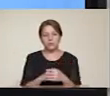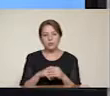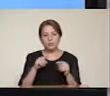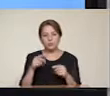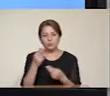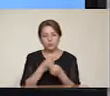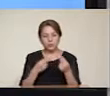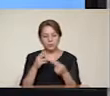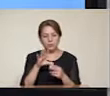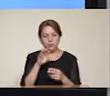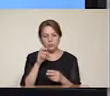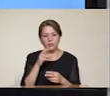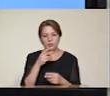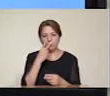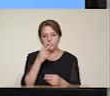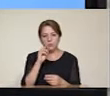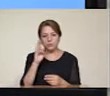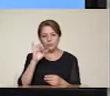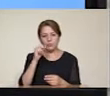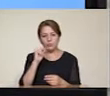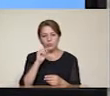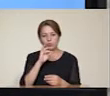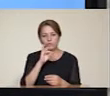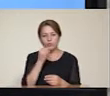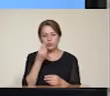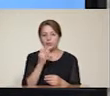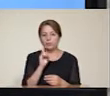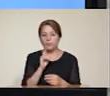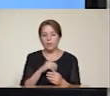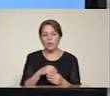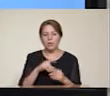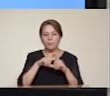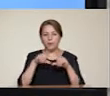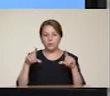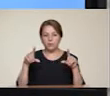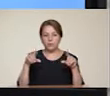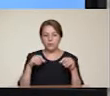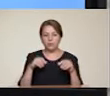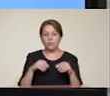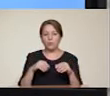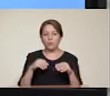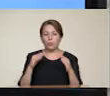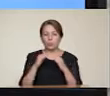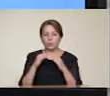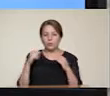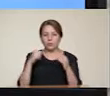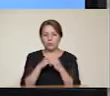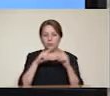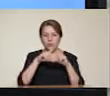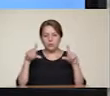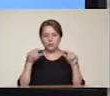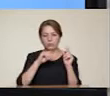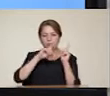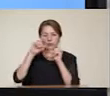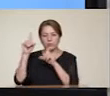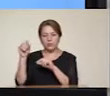biz ko'chishni kuzatamiz. Demak, maktabga borguncha uydan maktabga borgan vaqtda uydan